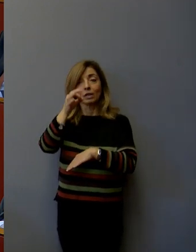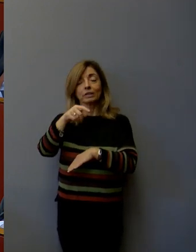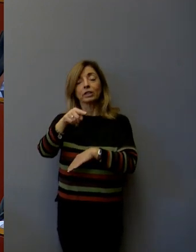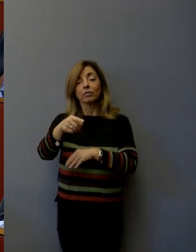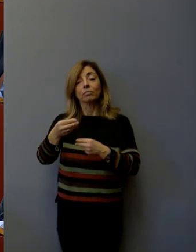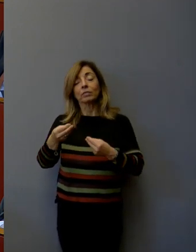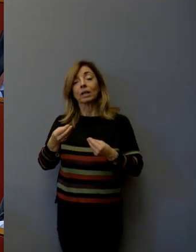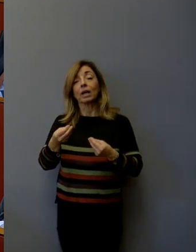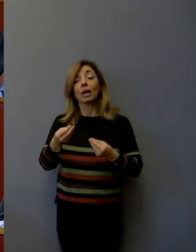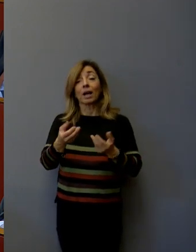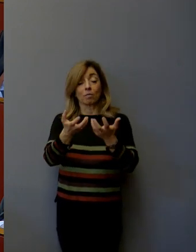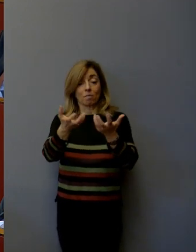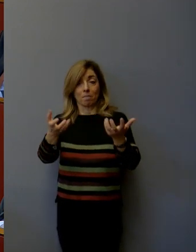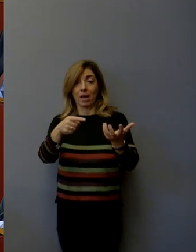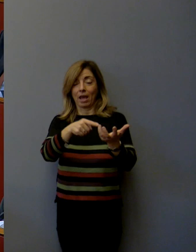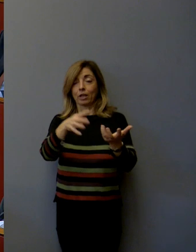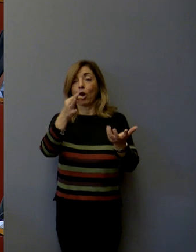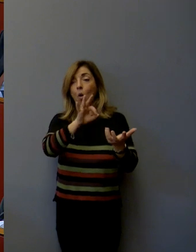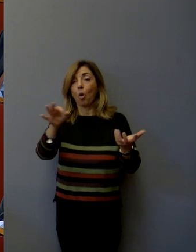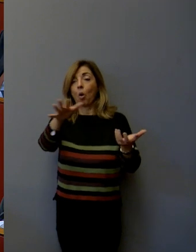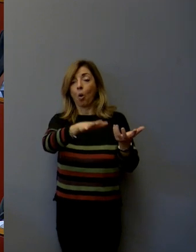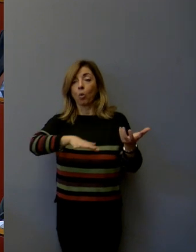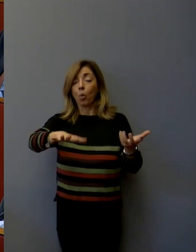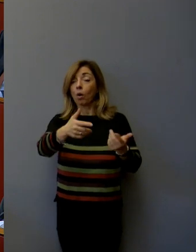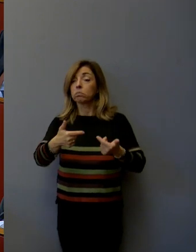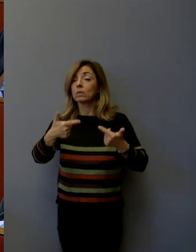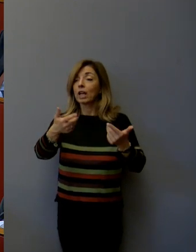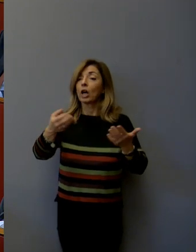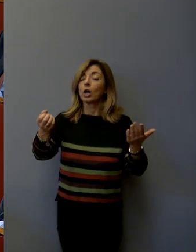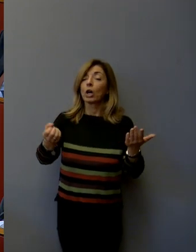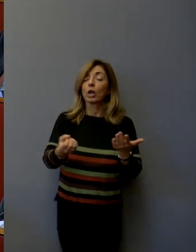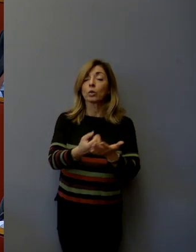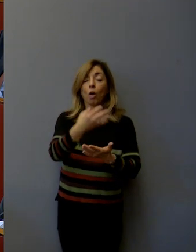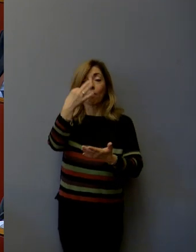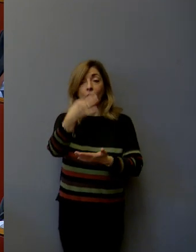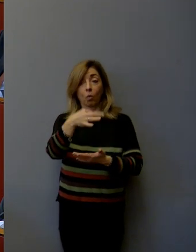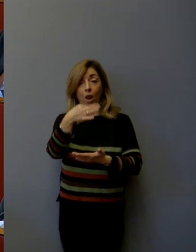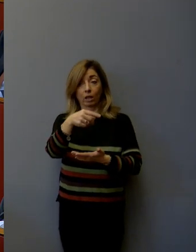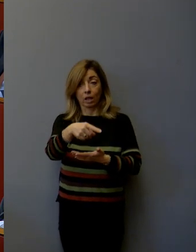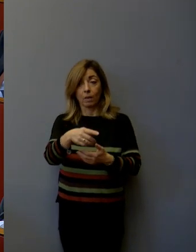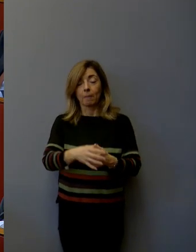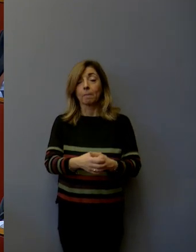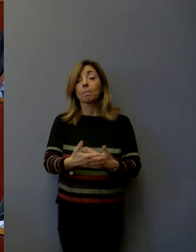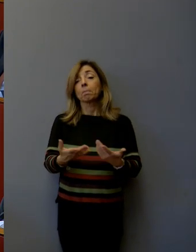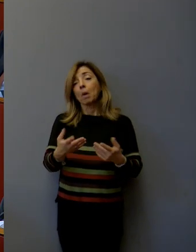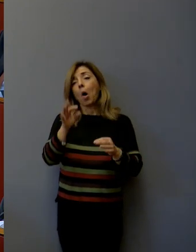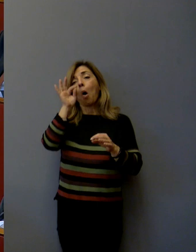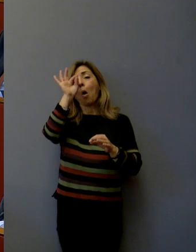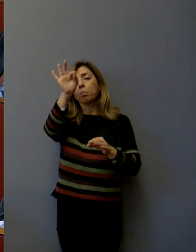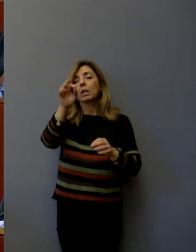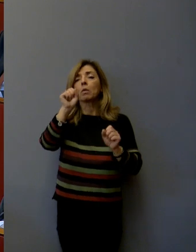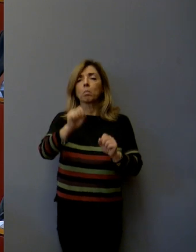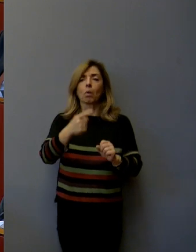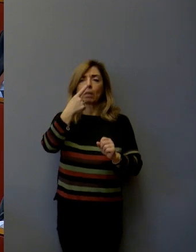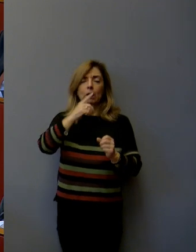rigenerazione a quel particolare luogo con degli obiettivi che possono essere più diversi magari non